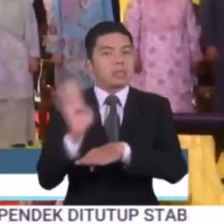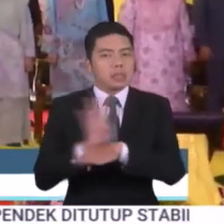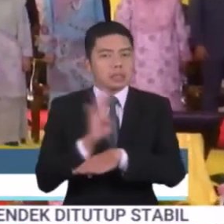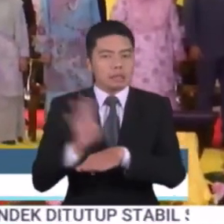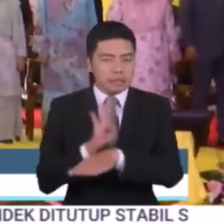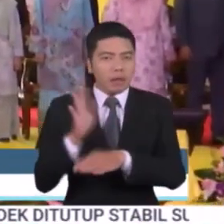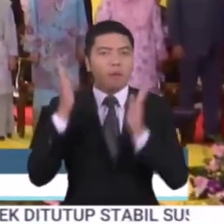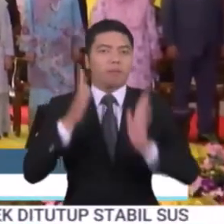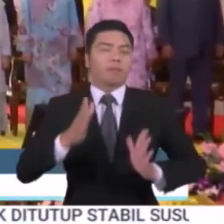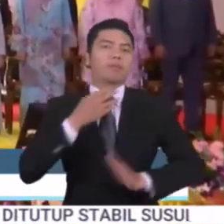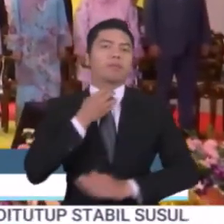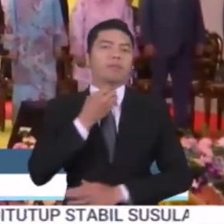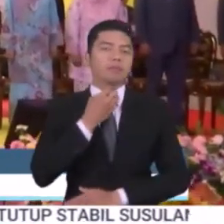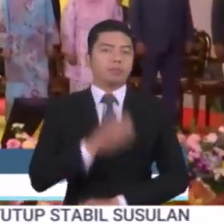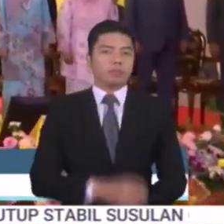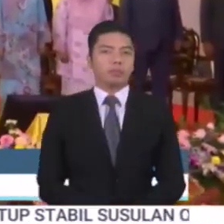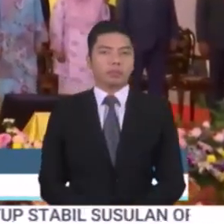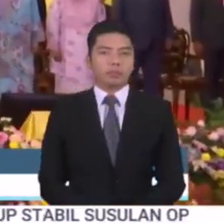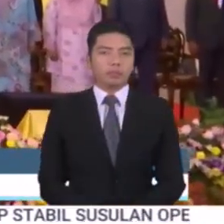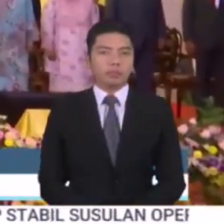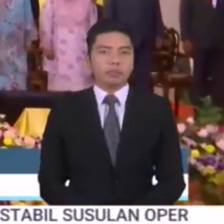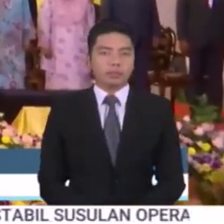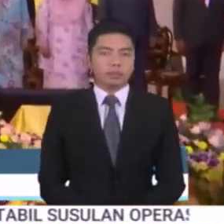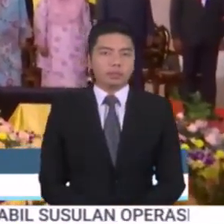perniagaan tempatan.